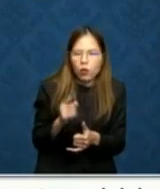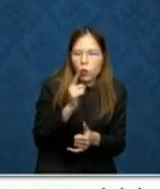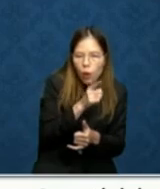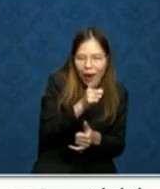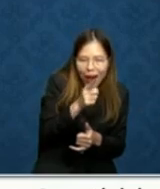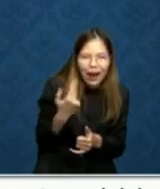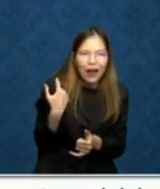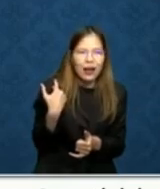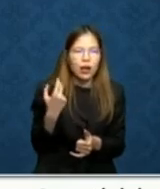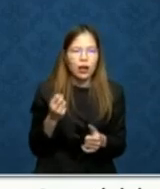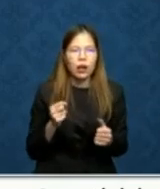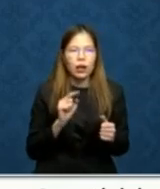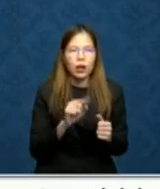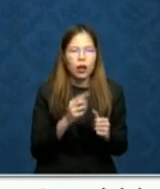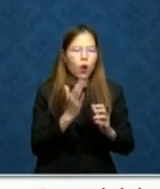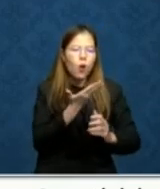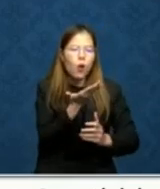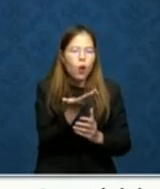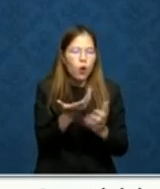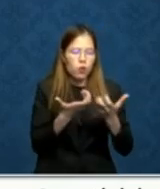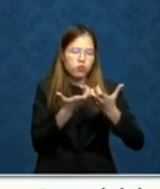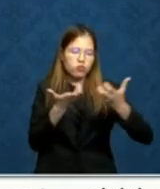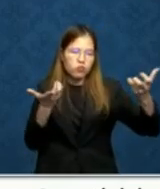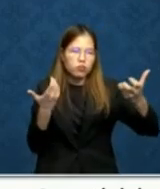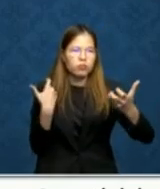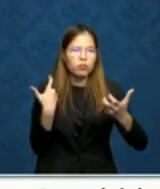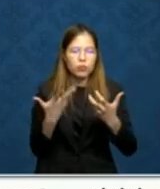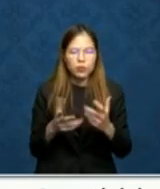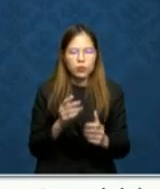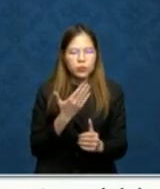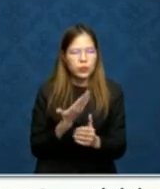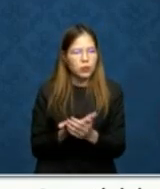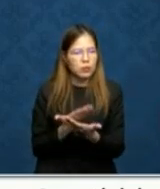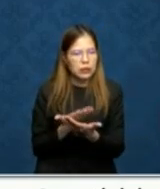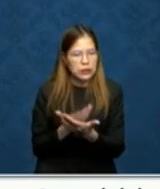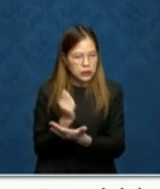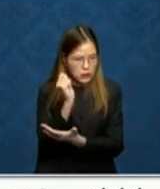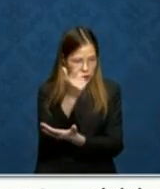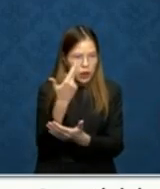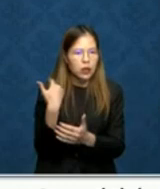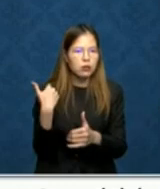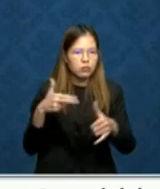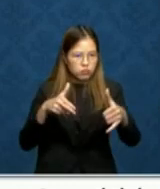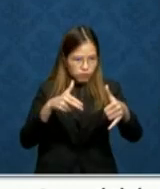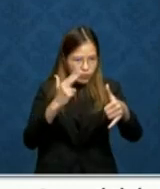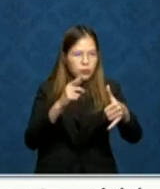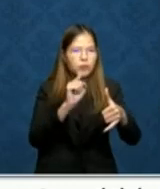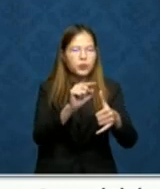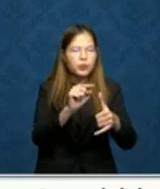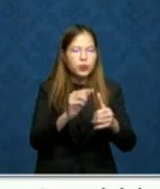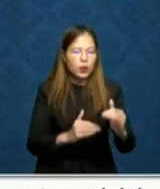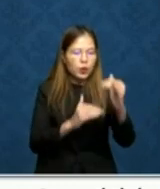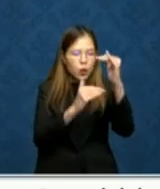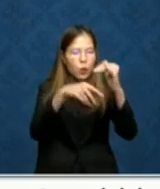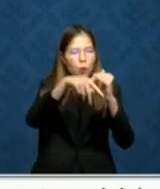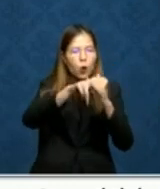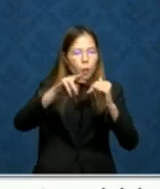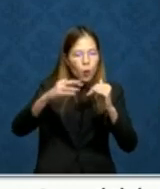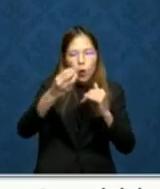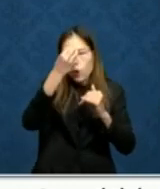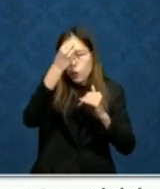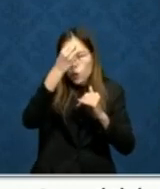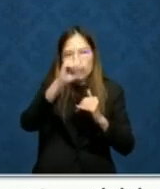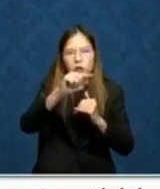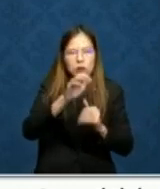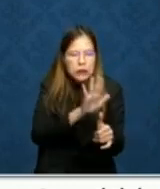อบครัวหลังจากที่เธอขอยุติความสัมพันธ์จากเหตุการณ์การจ้างวานฆ่านี้นะคะทำให้ประเทศญี่ปุ่นกำหนดให้มีพรบ.กฎหมายต่อต้านการส